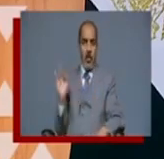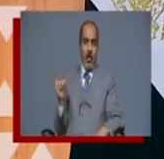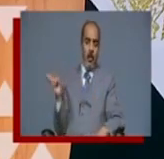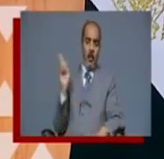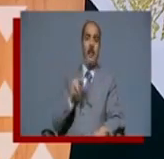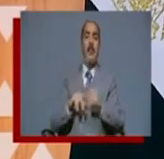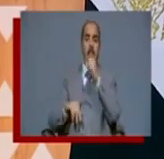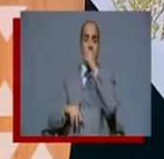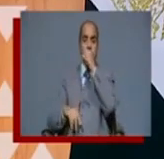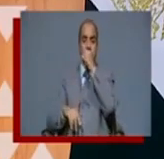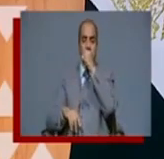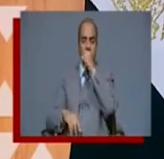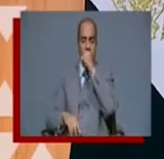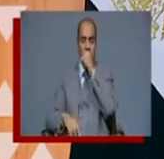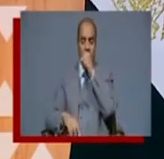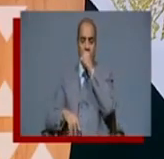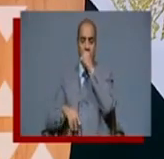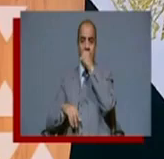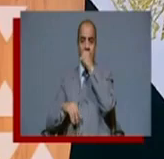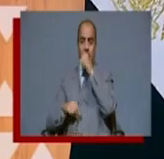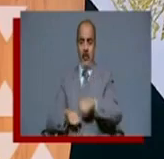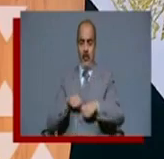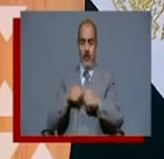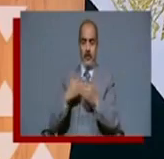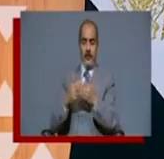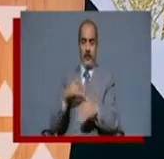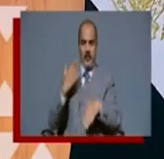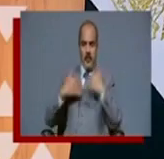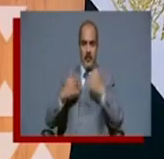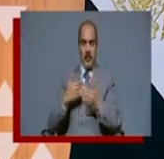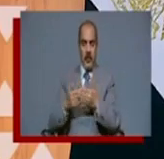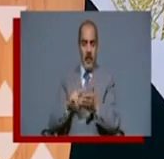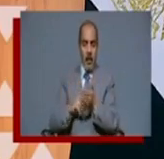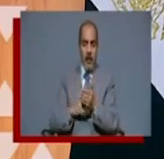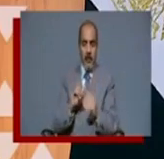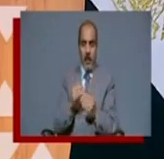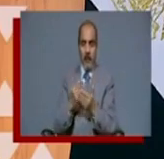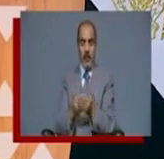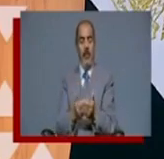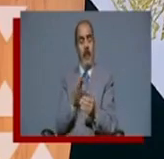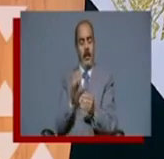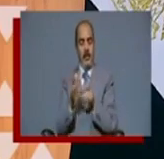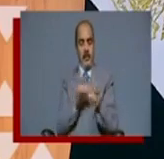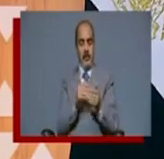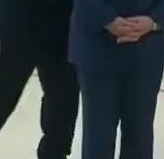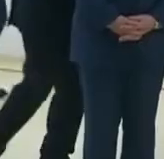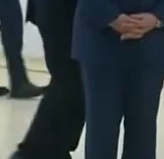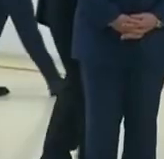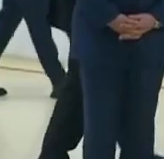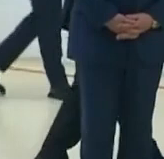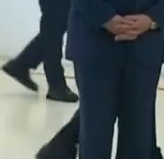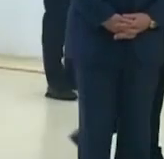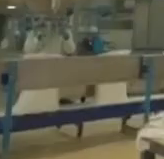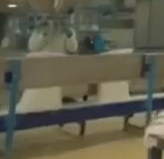جدا عندهم تفاوت كبير في الاجور بين الستات والرجاله ده مش حاصل عندنا مؤتمرات قريب جدا في